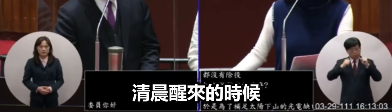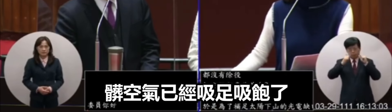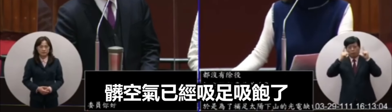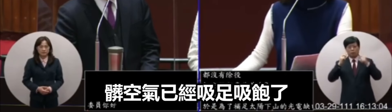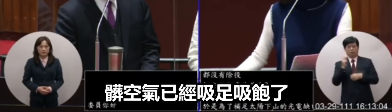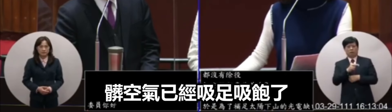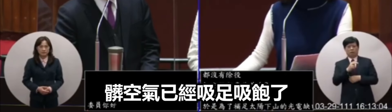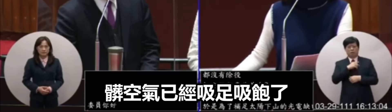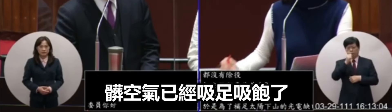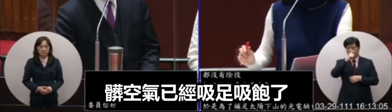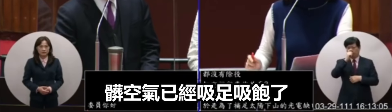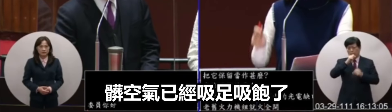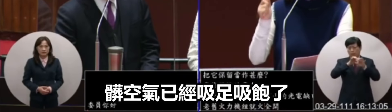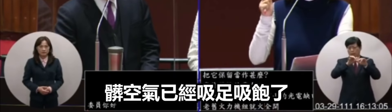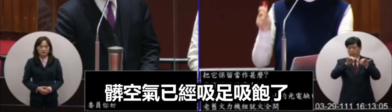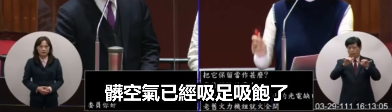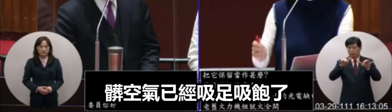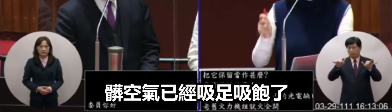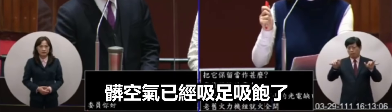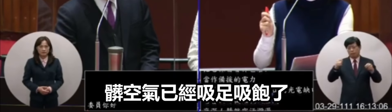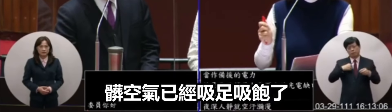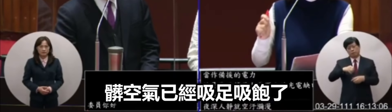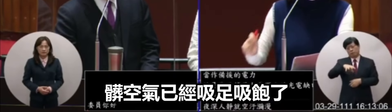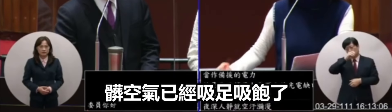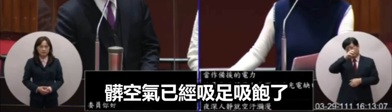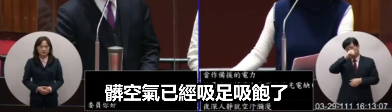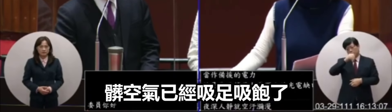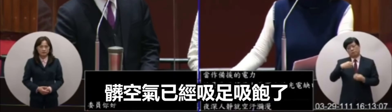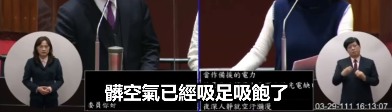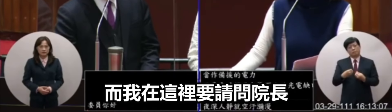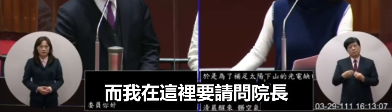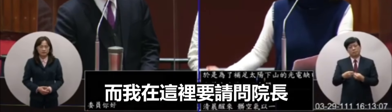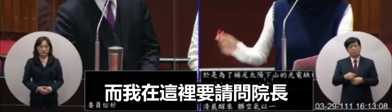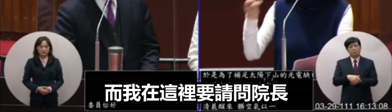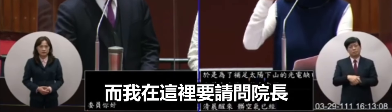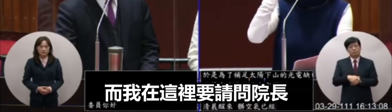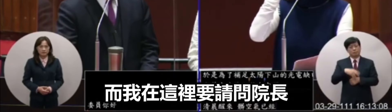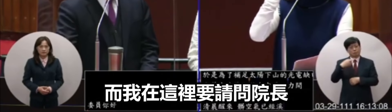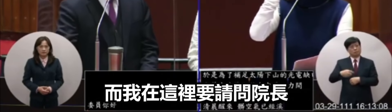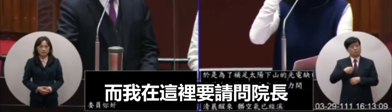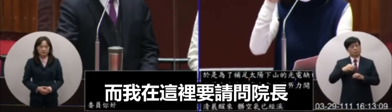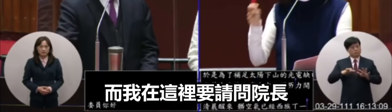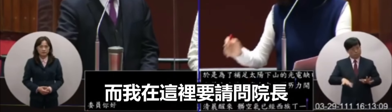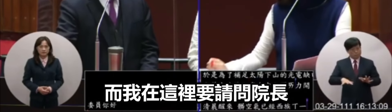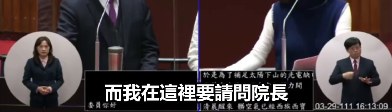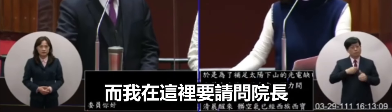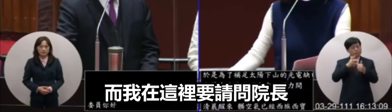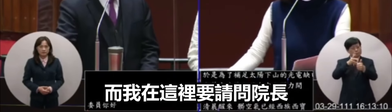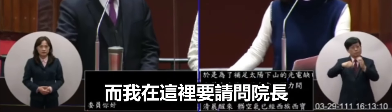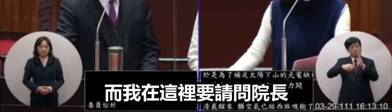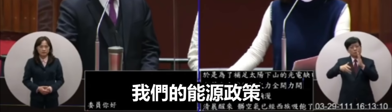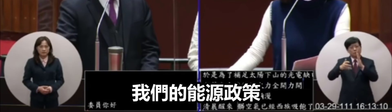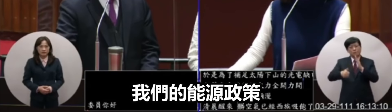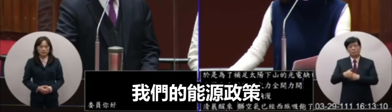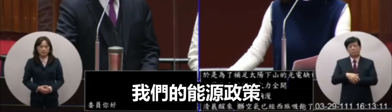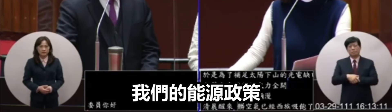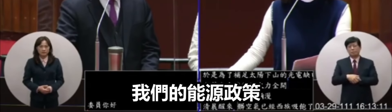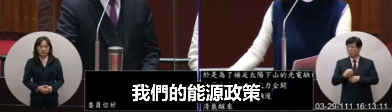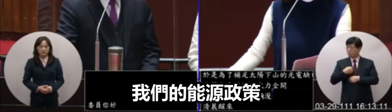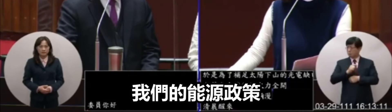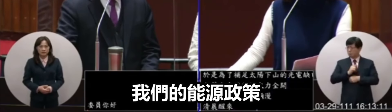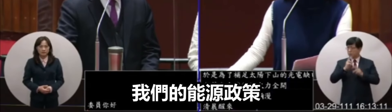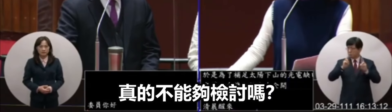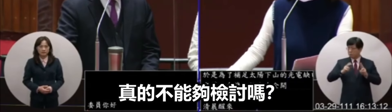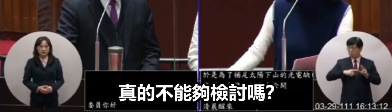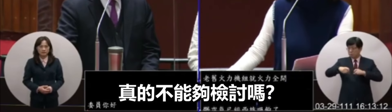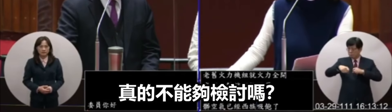候，脏空气已经吸足吸饱了。而我在这里要请问院长，我们的能源